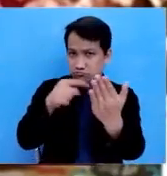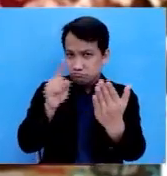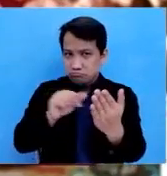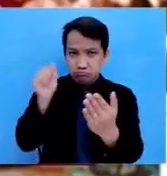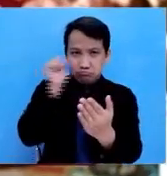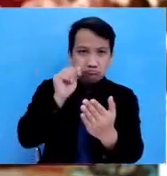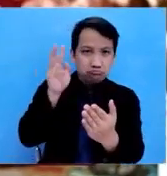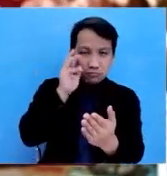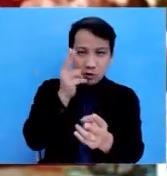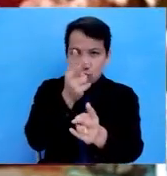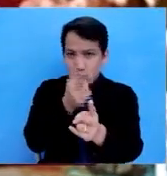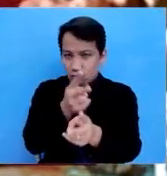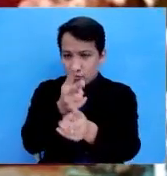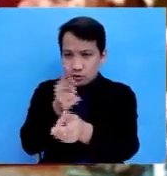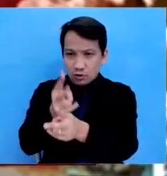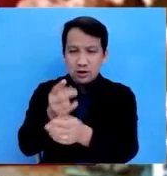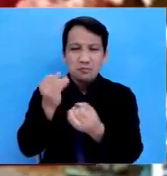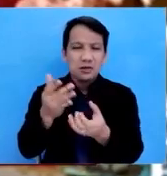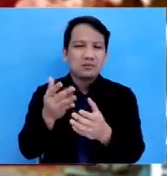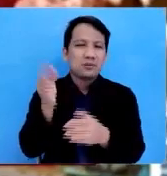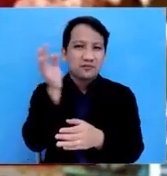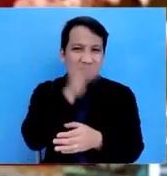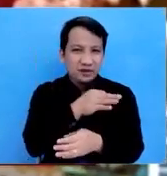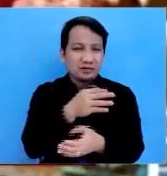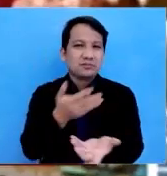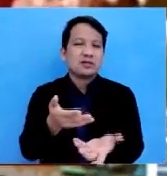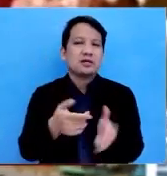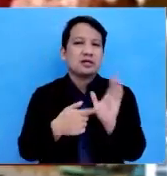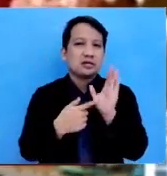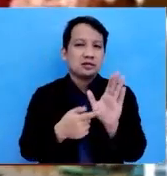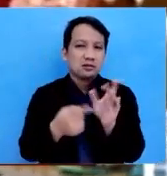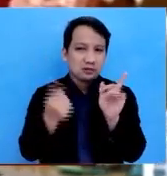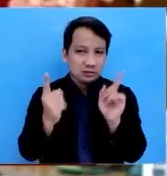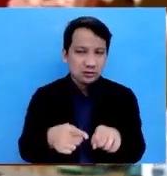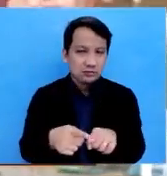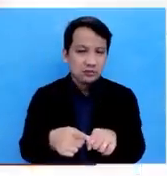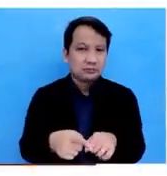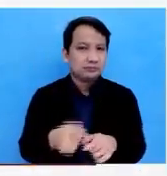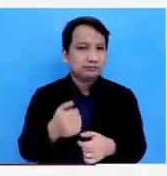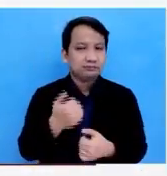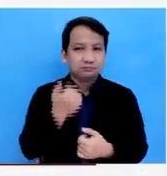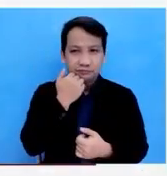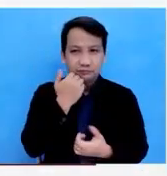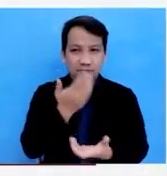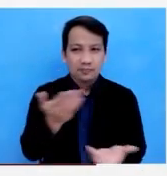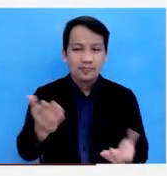mapanuri dahil marami na talagang pinagmumulan ng mga misinformation at disinformation.